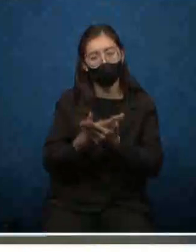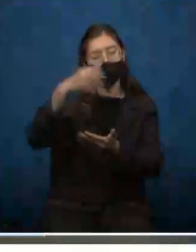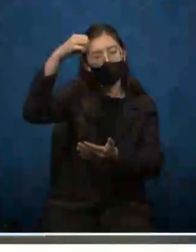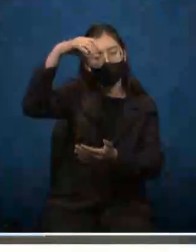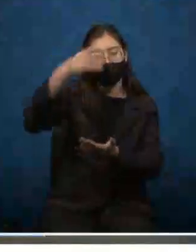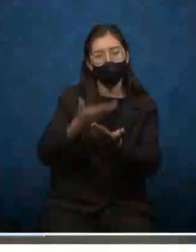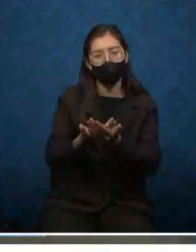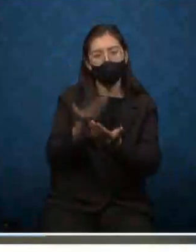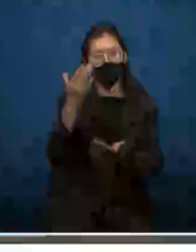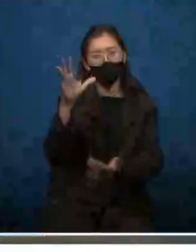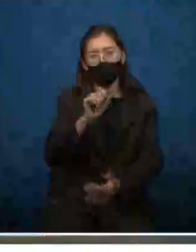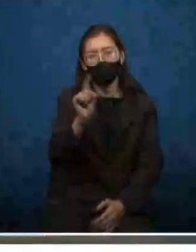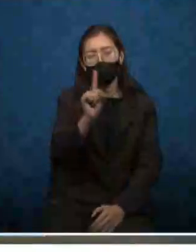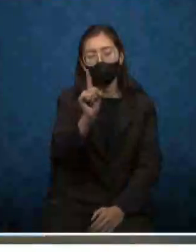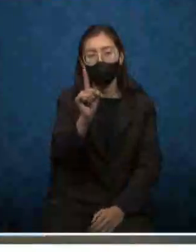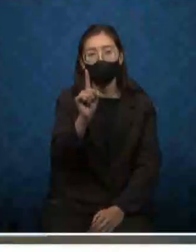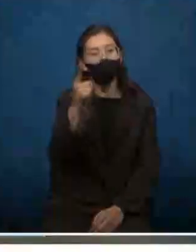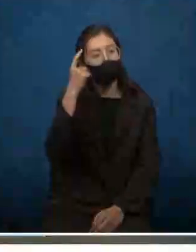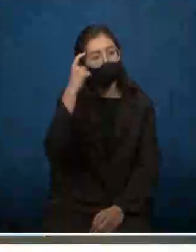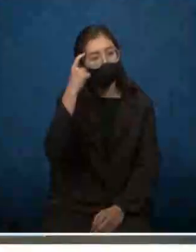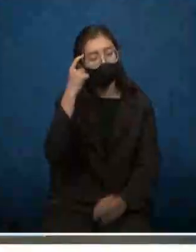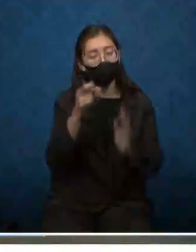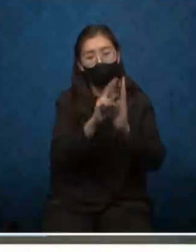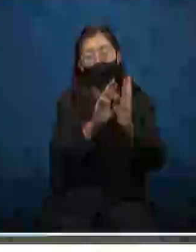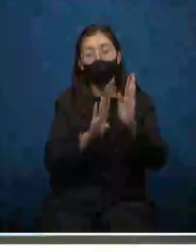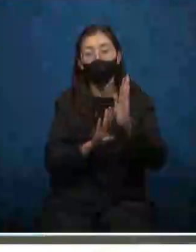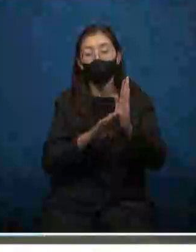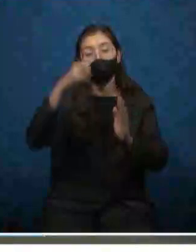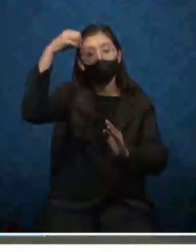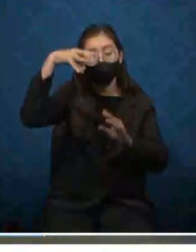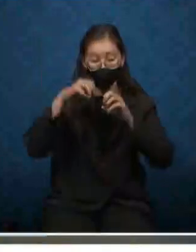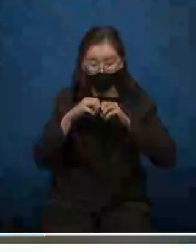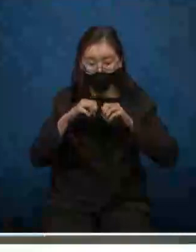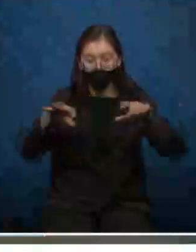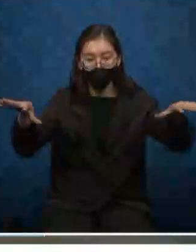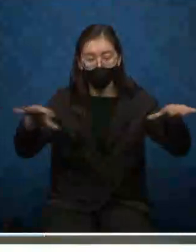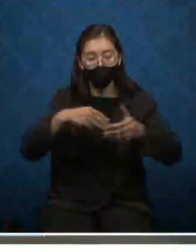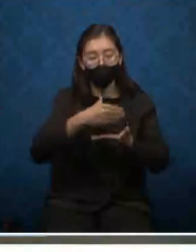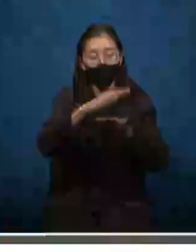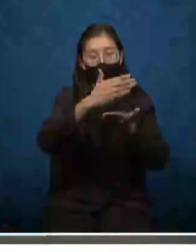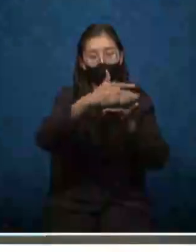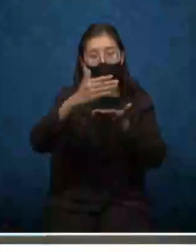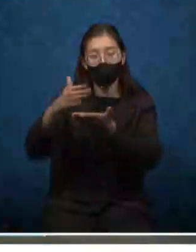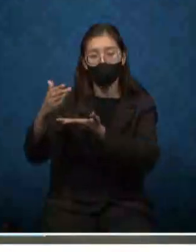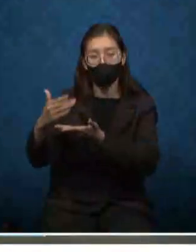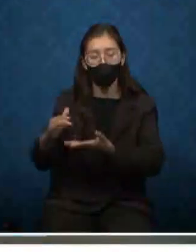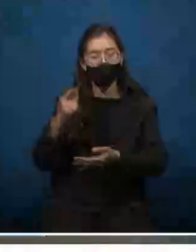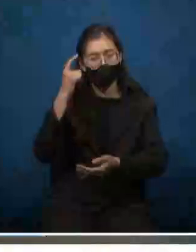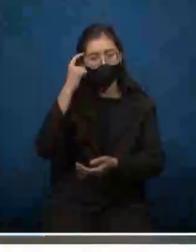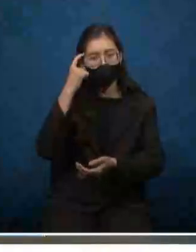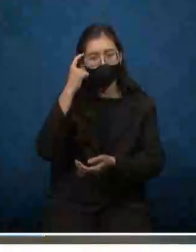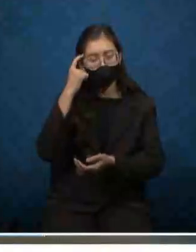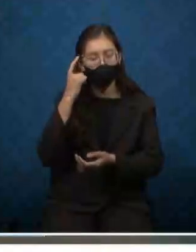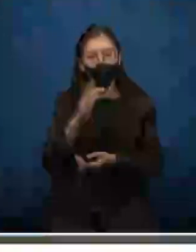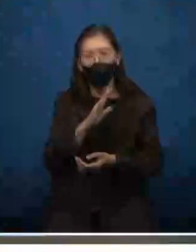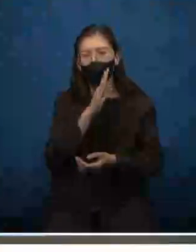ที่ทำค์ ฟาแลง คือระบบการกระจายแงพลังงานซึ่ทางคณะยิการพลงาน ก็นำมาใช้ รดนำเสนอก็จะทำ